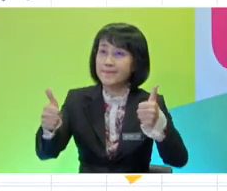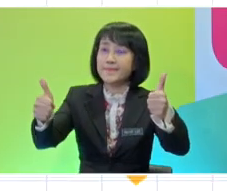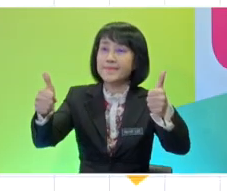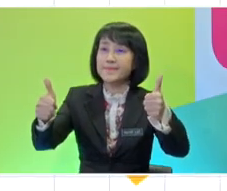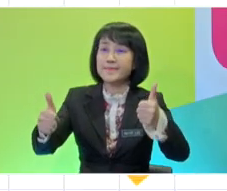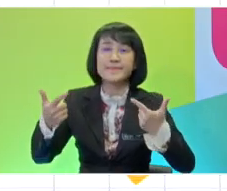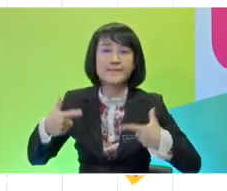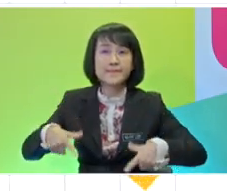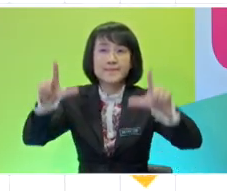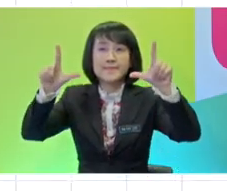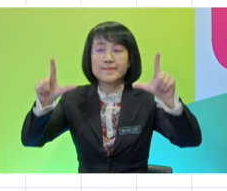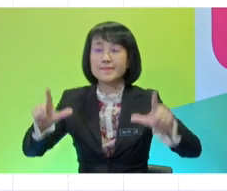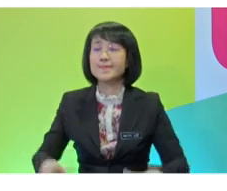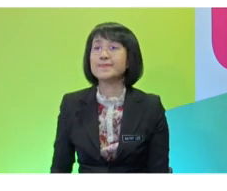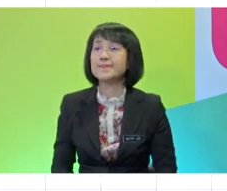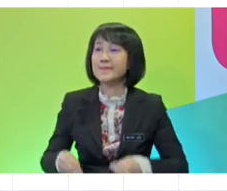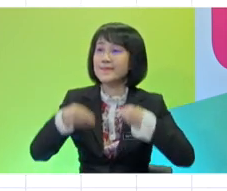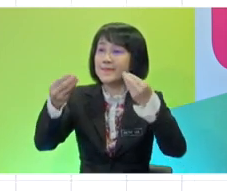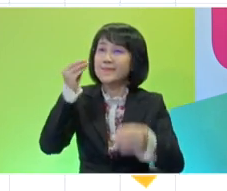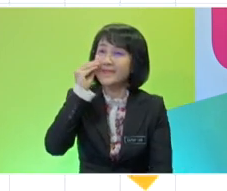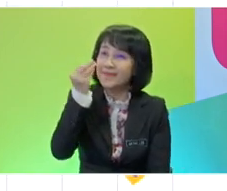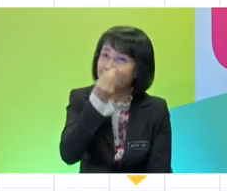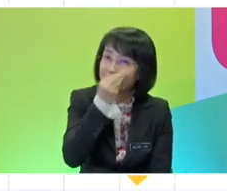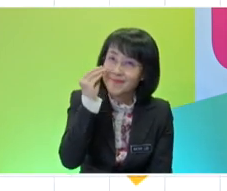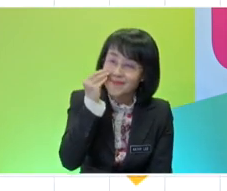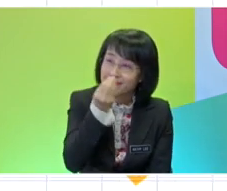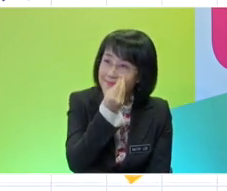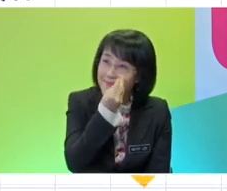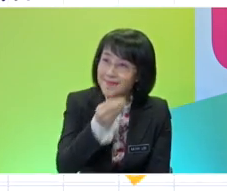layak untuk terbagi bunga setiap kue